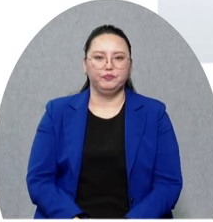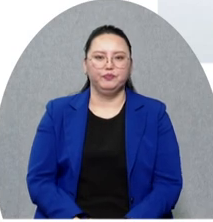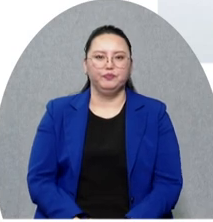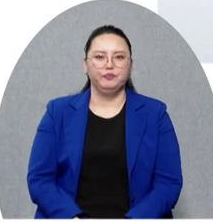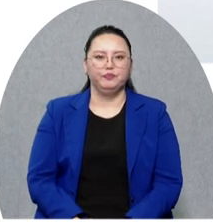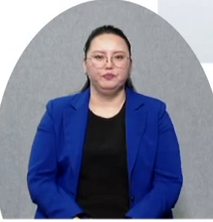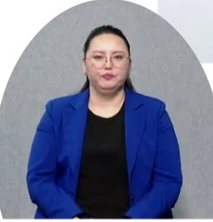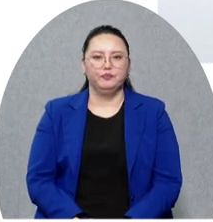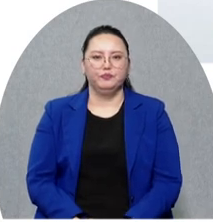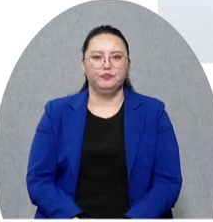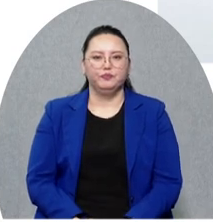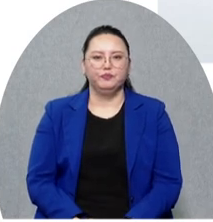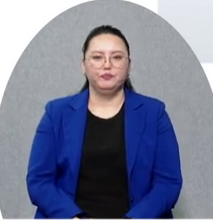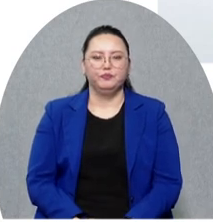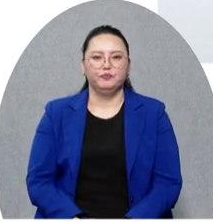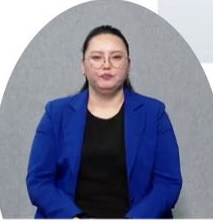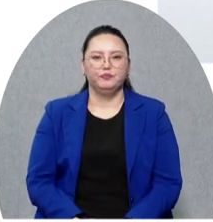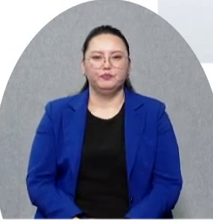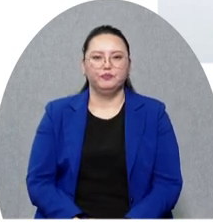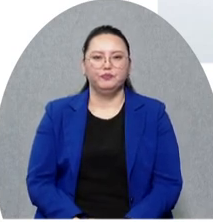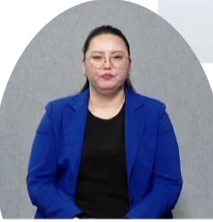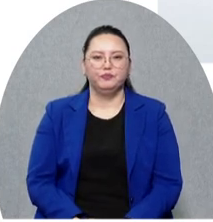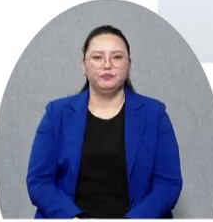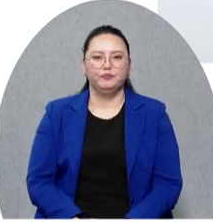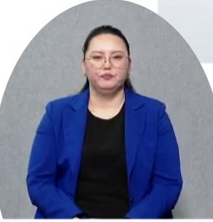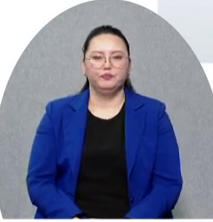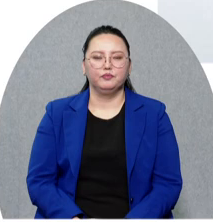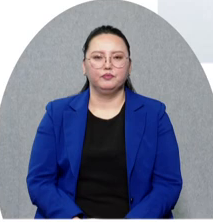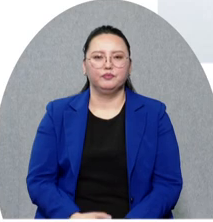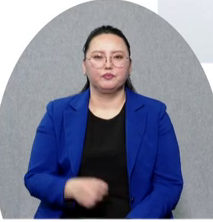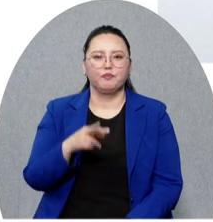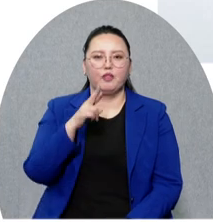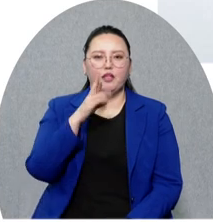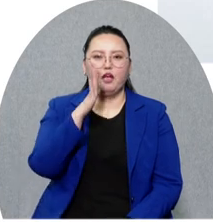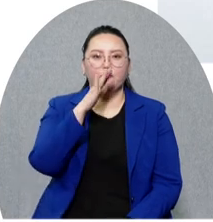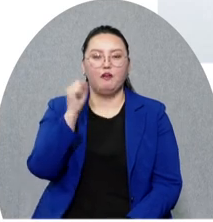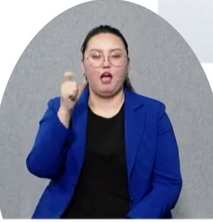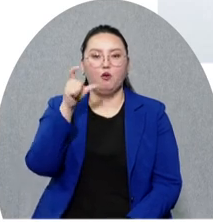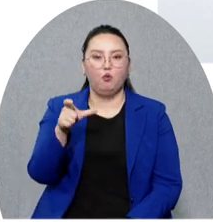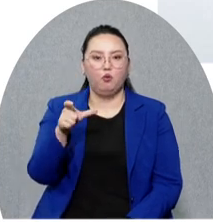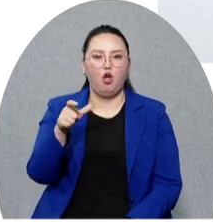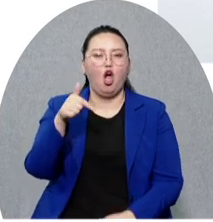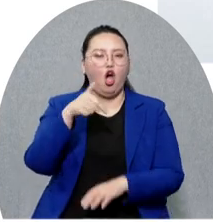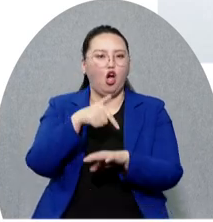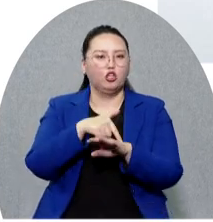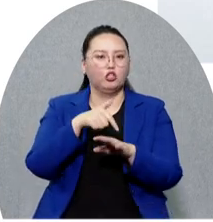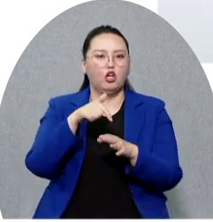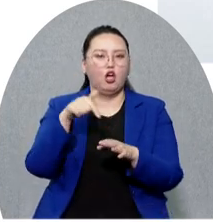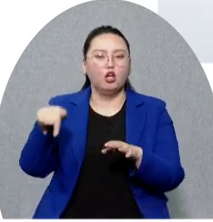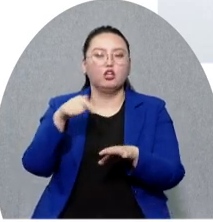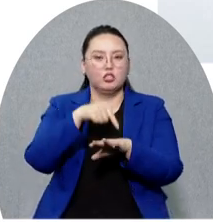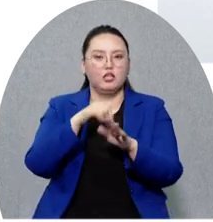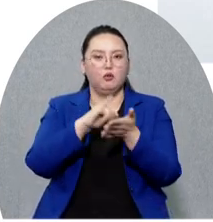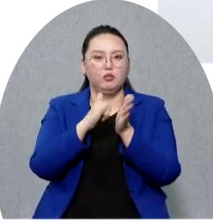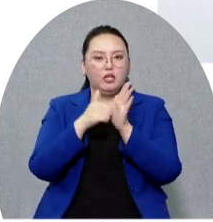ялгаатай уртыг тэмдэглэж байгаа гэдгийг санах хэрэгтэй. Ява хүн гэхэд бол одоо цагийн утга илтгэж байгаа боловч